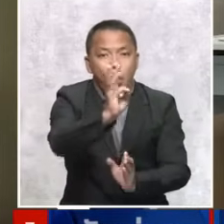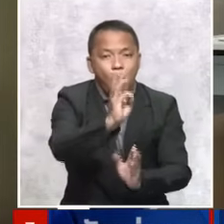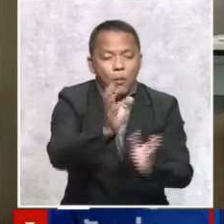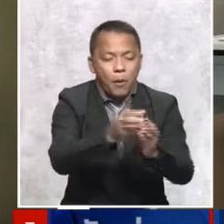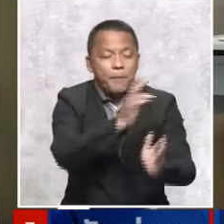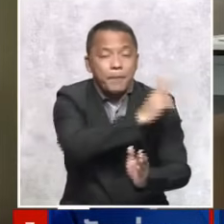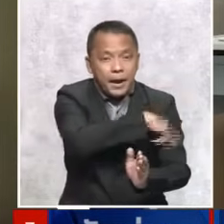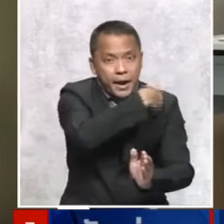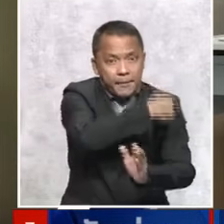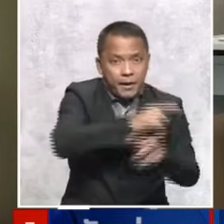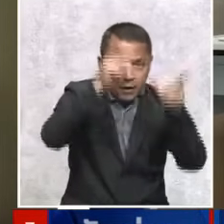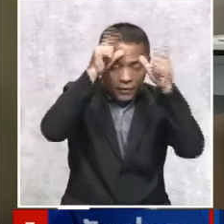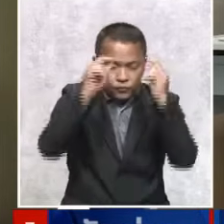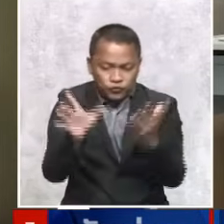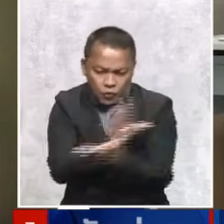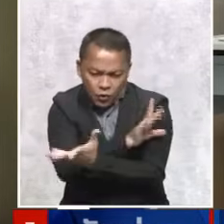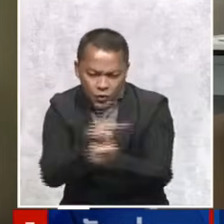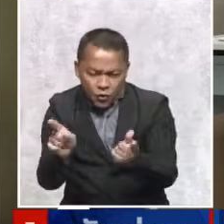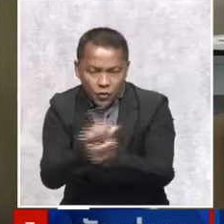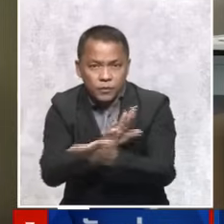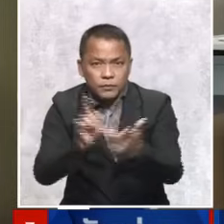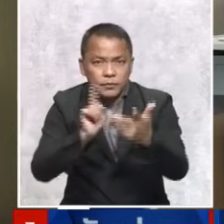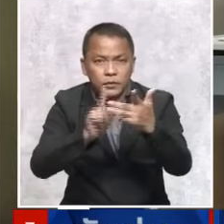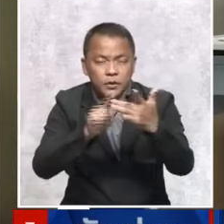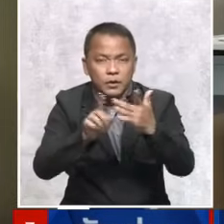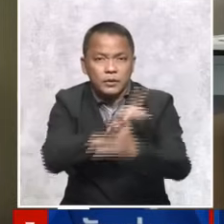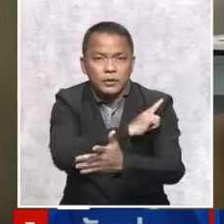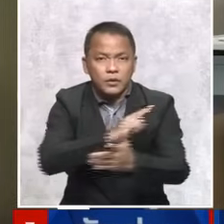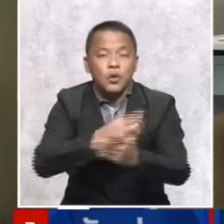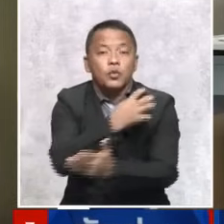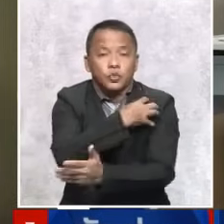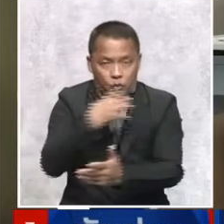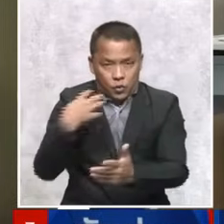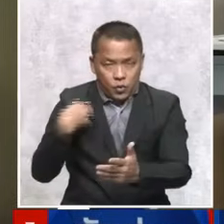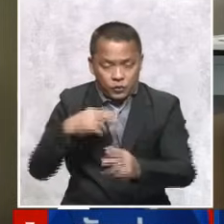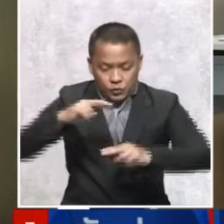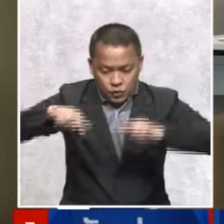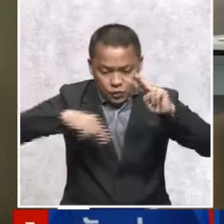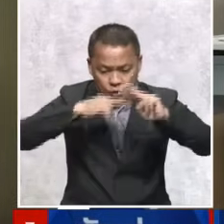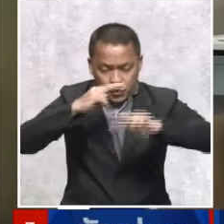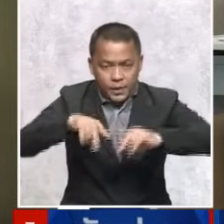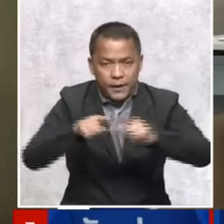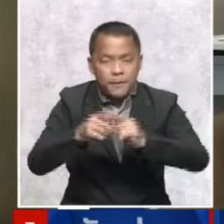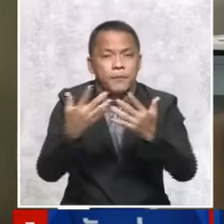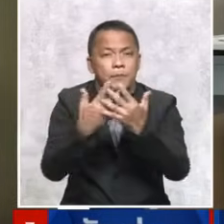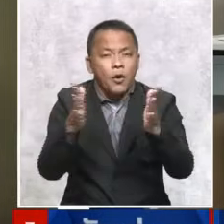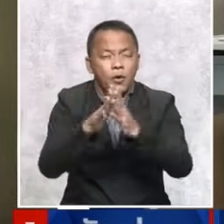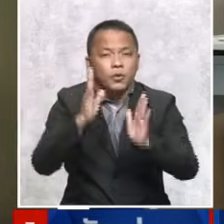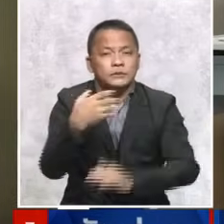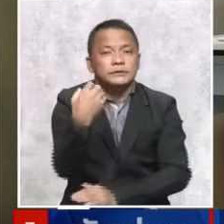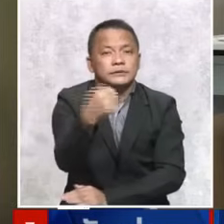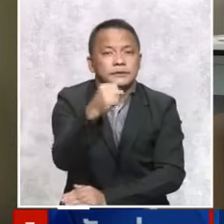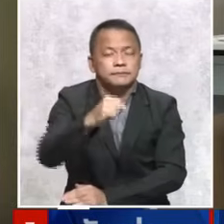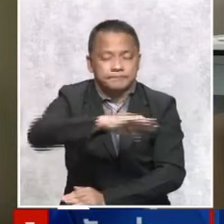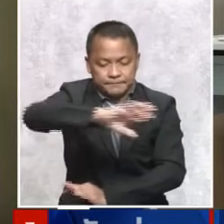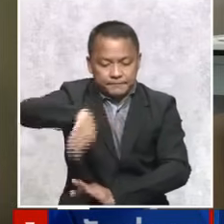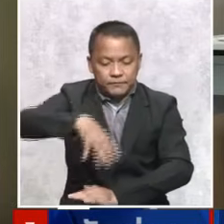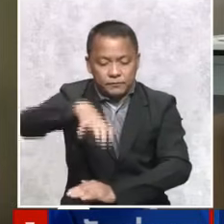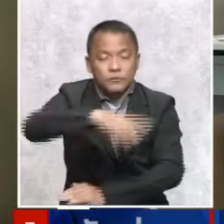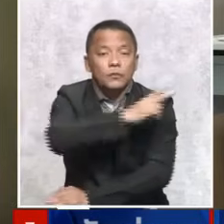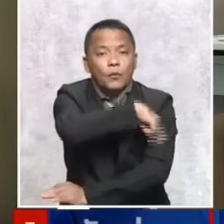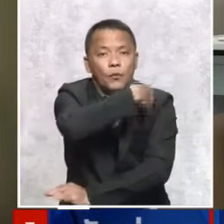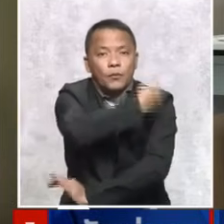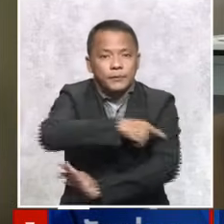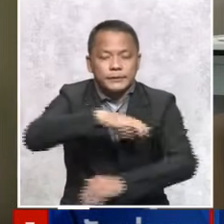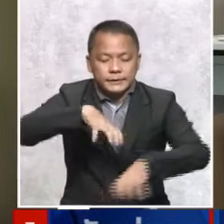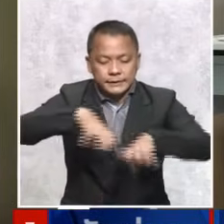แพทย์พยาบาลนักสังคมสงเคราะห์แล้วก็เจ้าหน้าที่ของสถานทูตดูแลผู้ได้รับการปล่อยตัวทั้ง10คนแล้วโรงพยาบาล